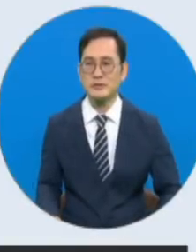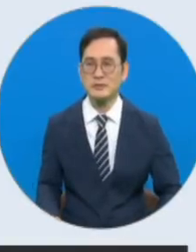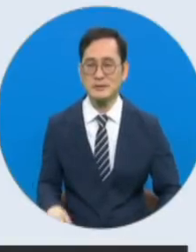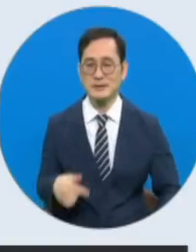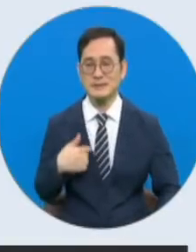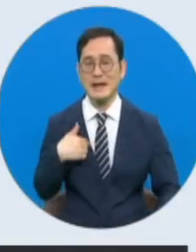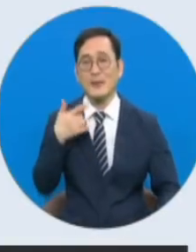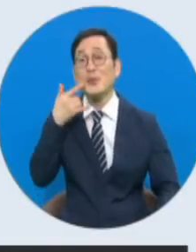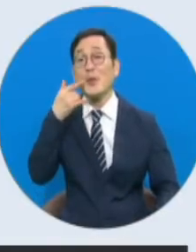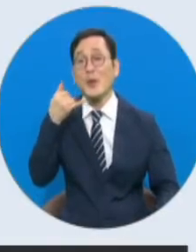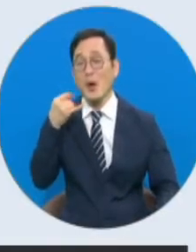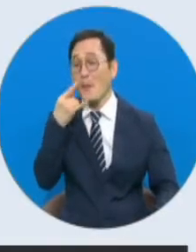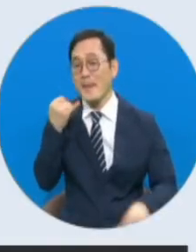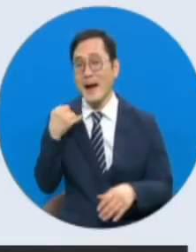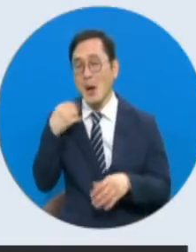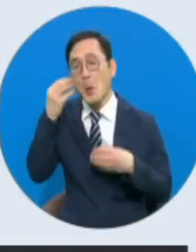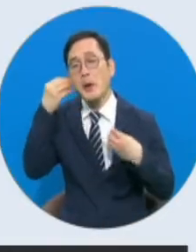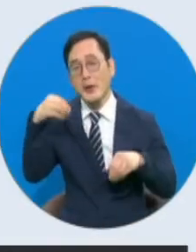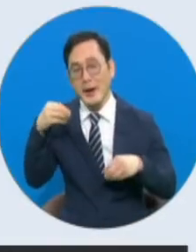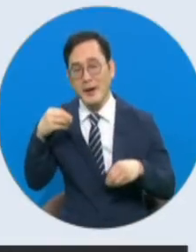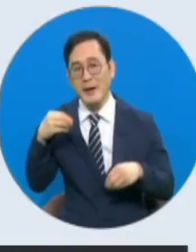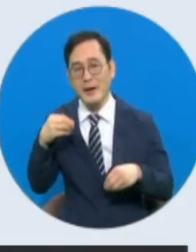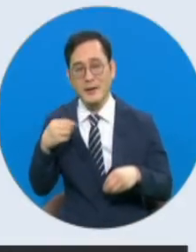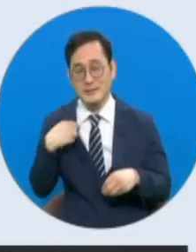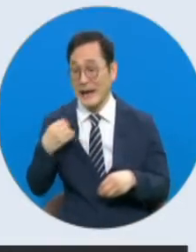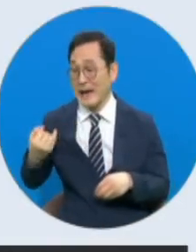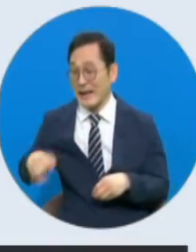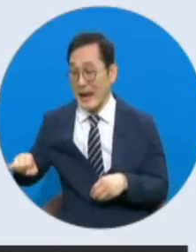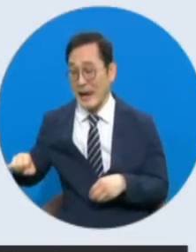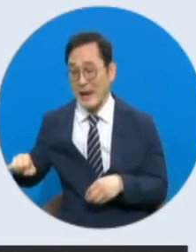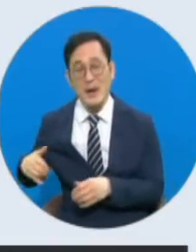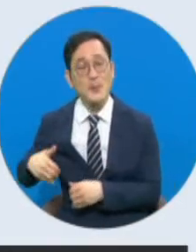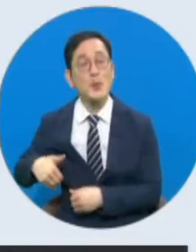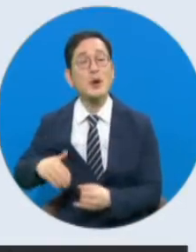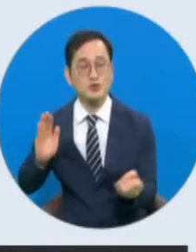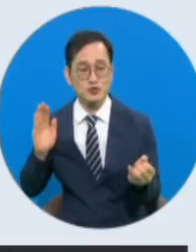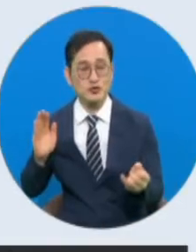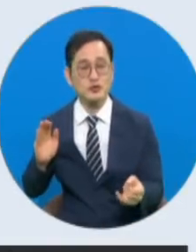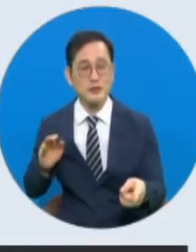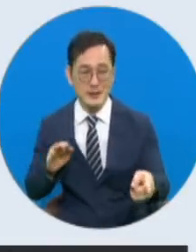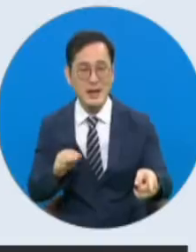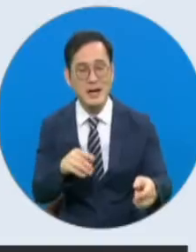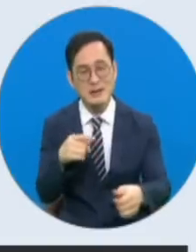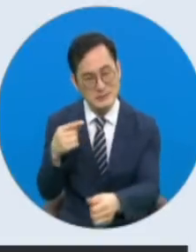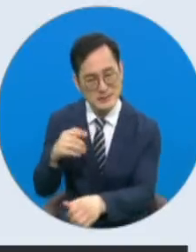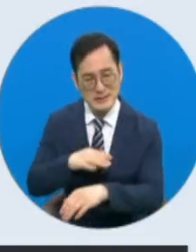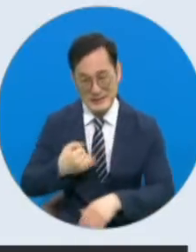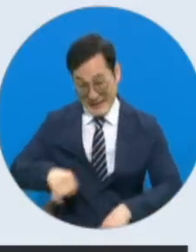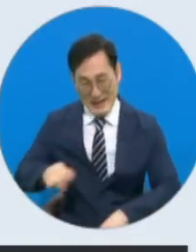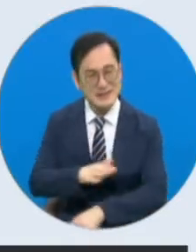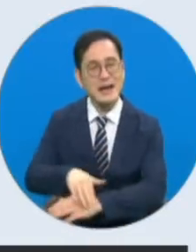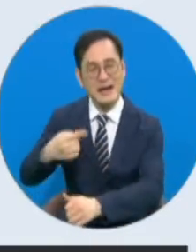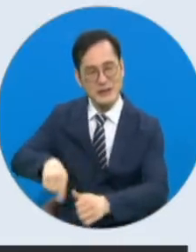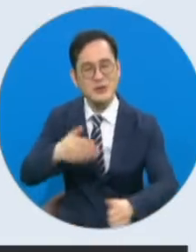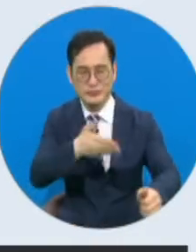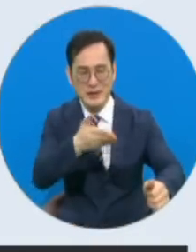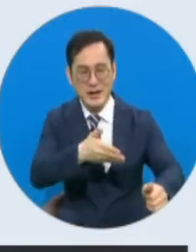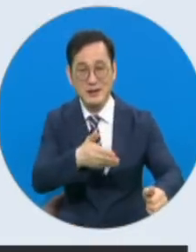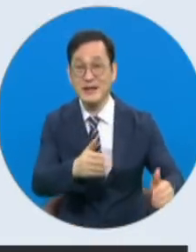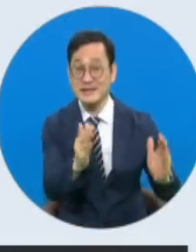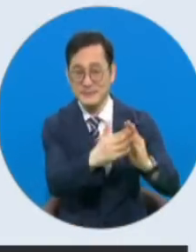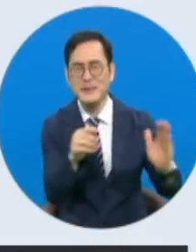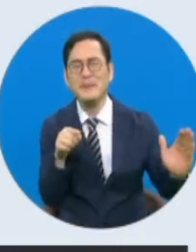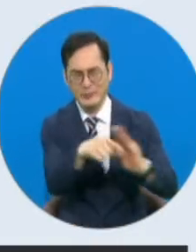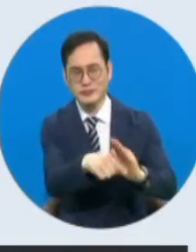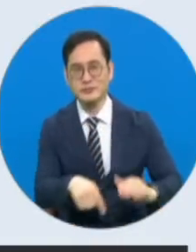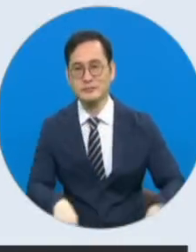달라 그런데 교복을 입고 또 자기가 학생인 척 과외 학생인 척 한 건가요 피해자 집으로